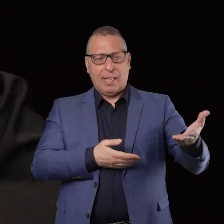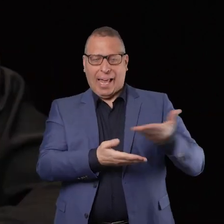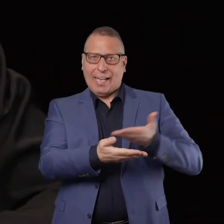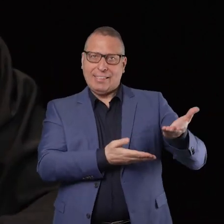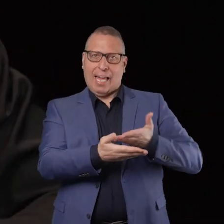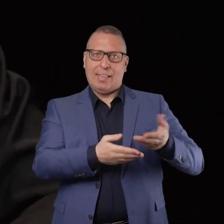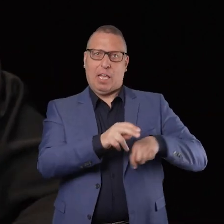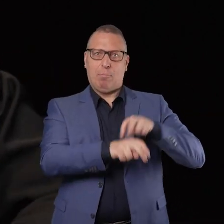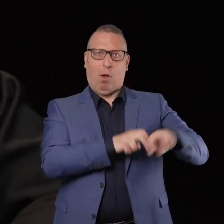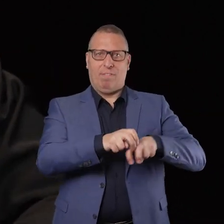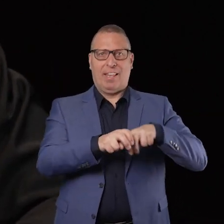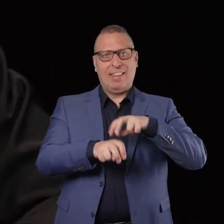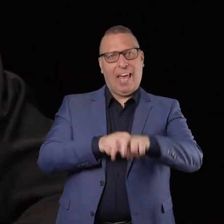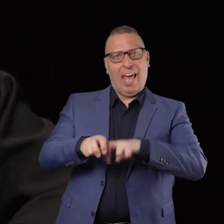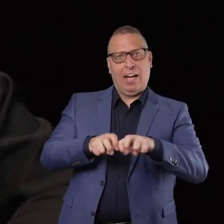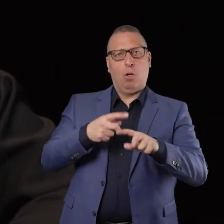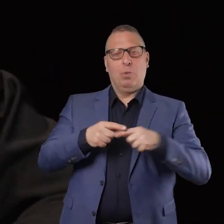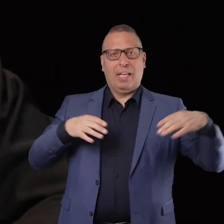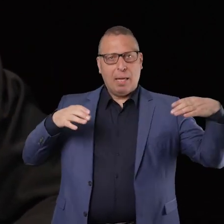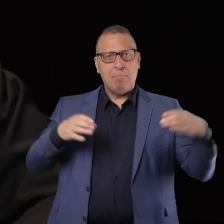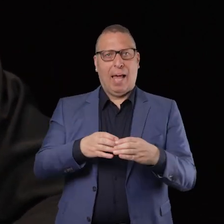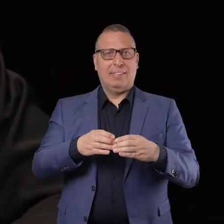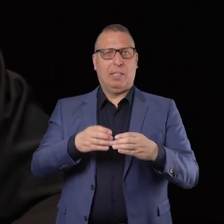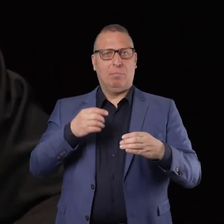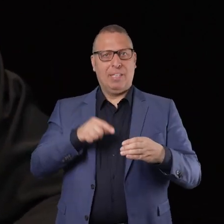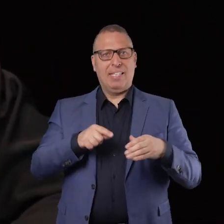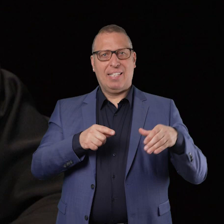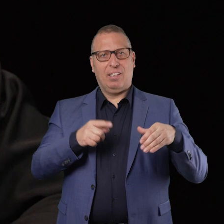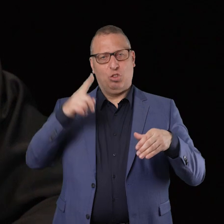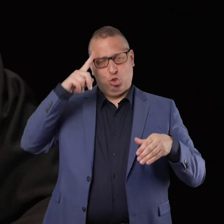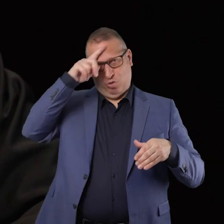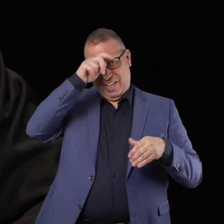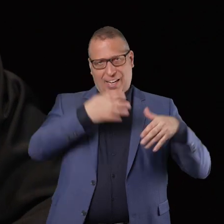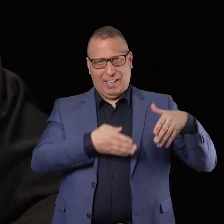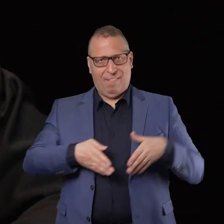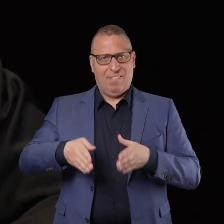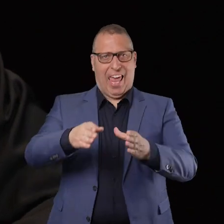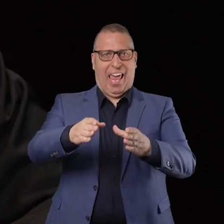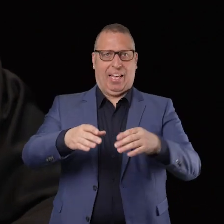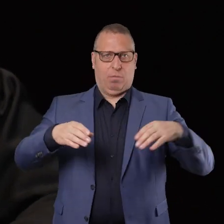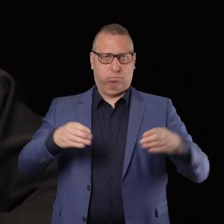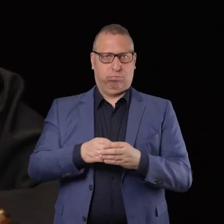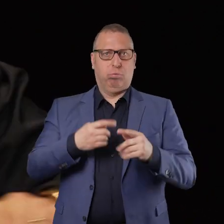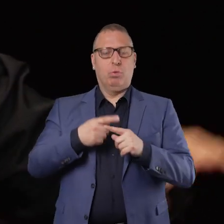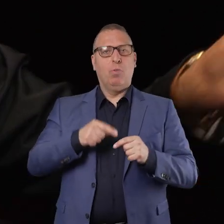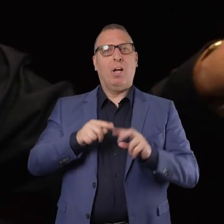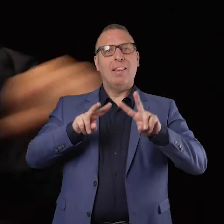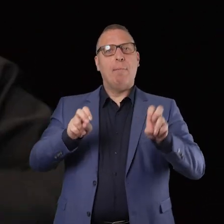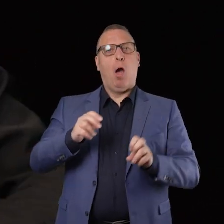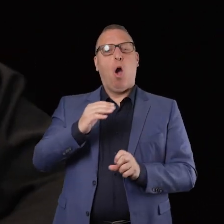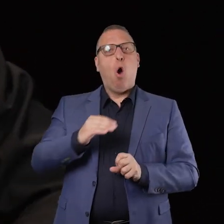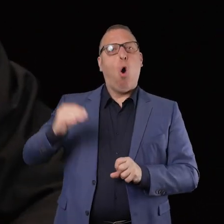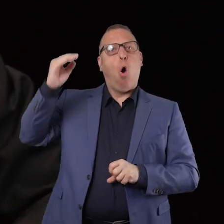noch voneinander profitieren und gemeinsam auf den schwierigen Weg uns weiterhin begeben. Und